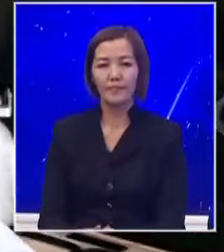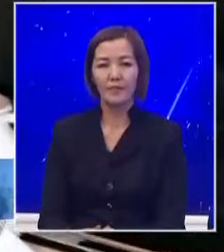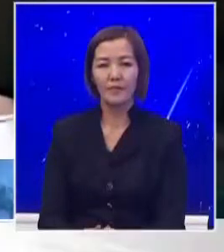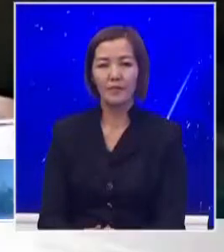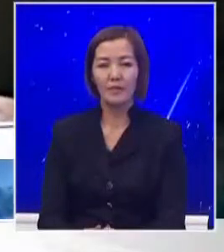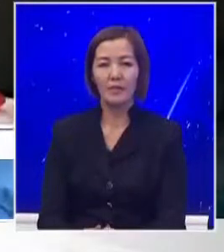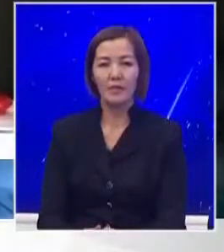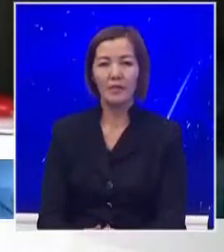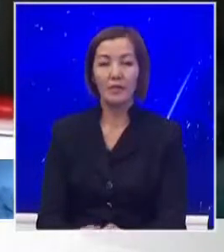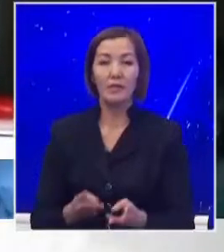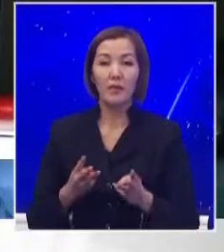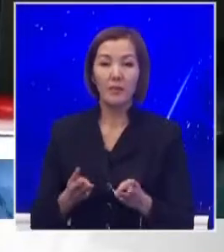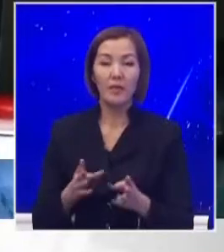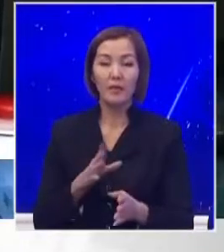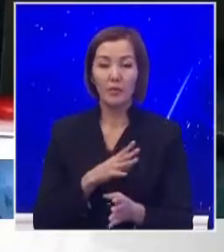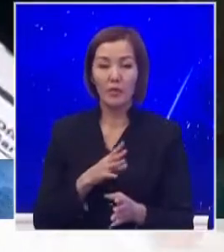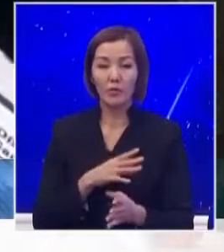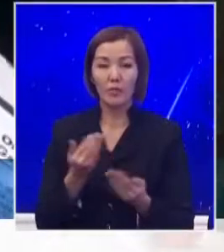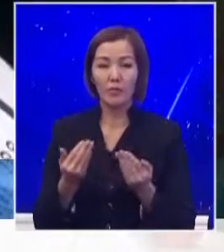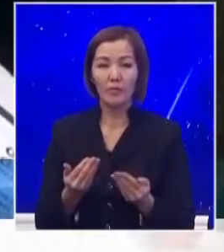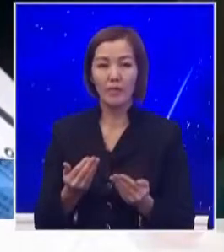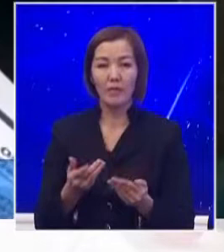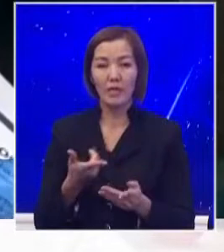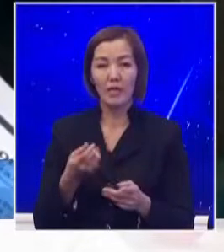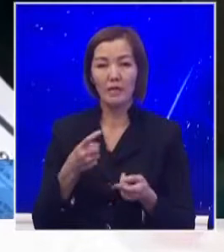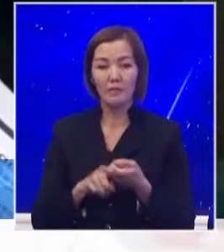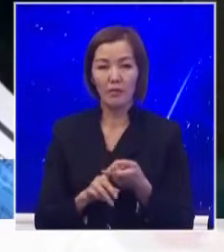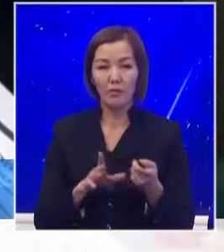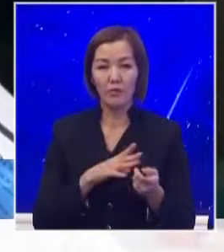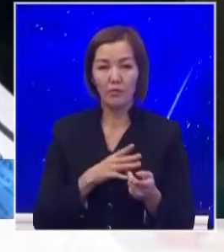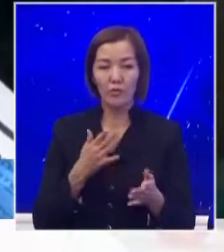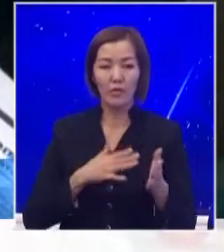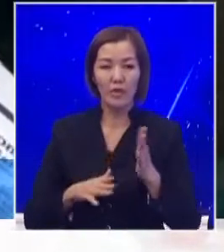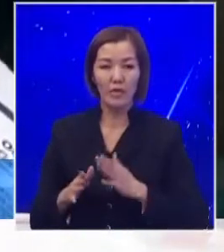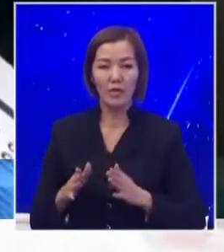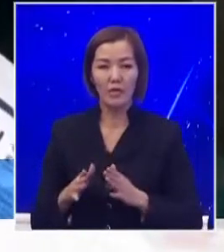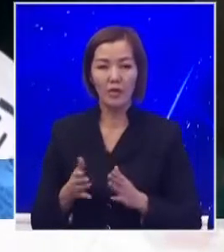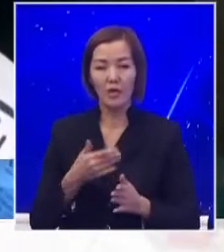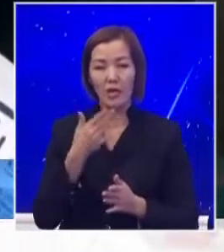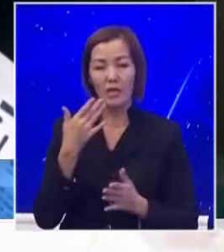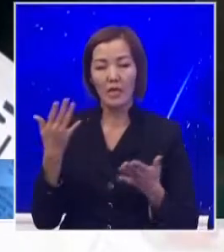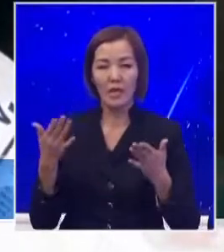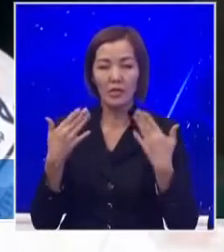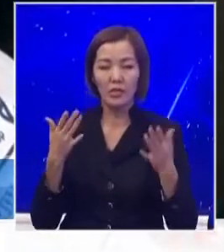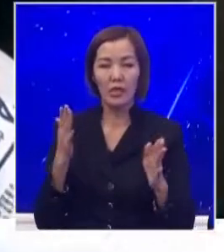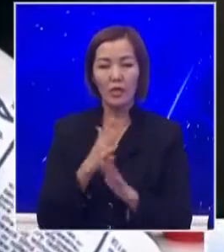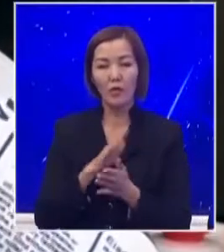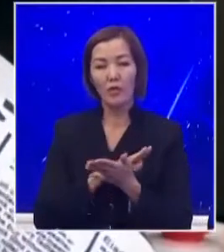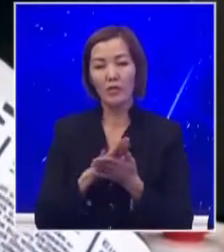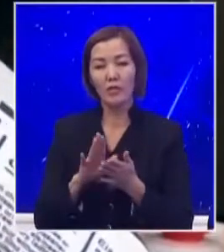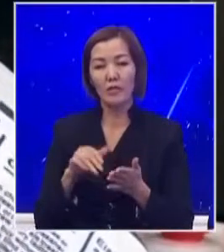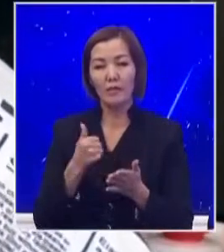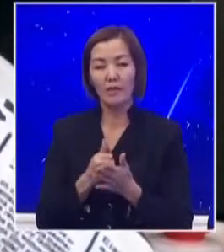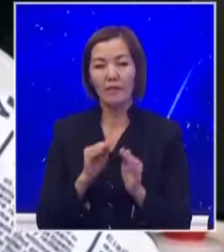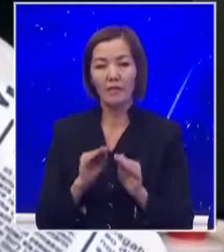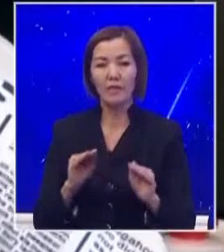Все это время мы топили печку, теперь же и к нам пришел газ. Мы очень рады. Нам станет не только легче, но и экология улучшится. Самое главное,